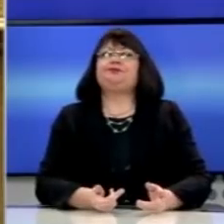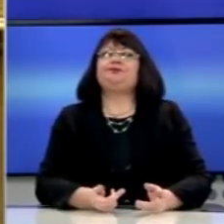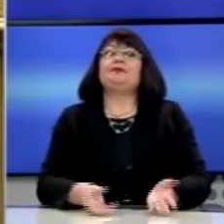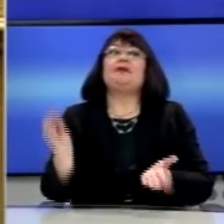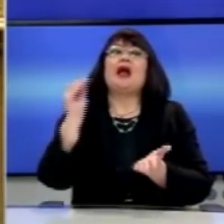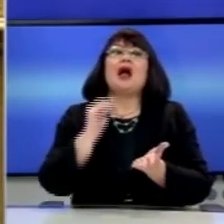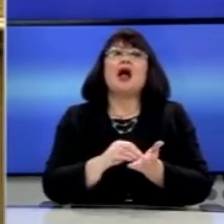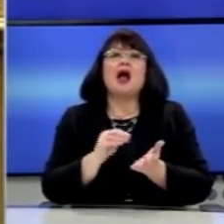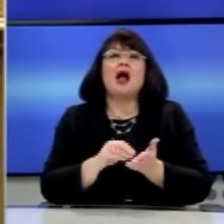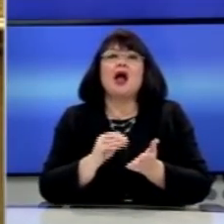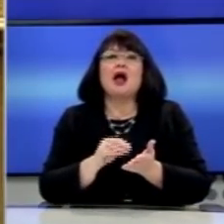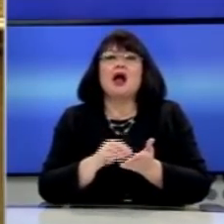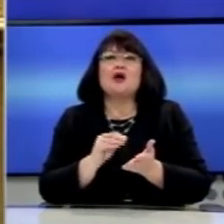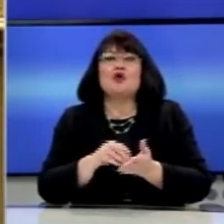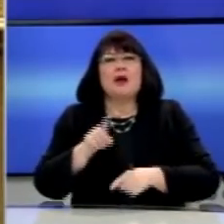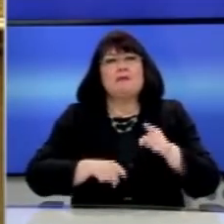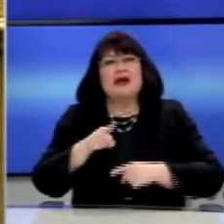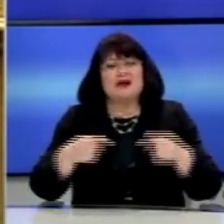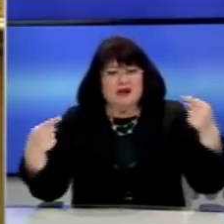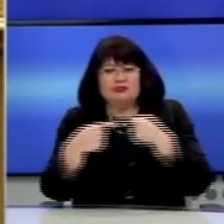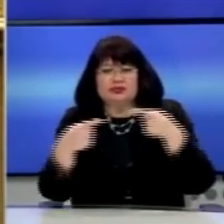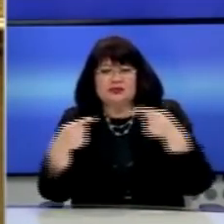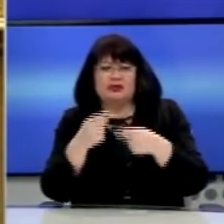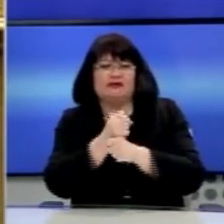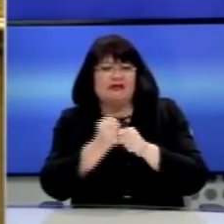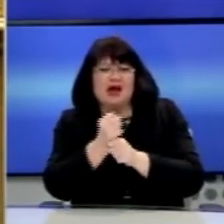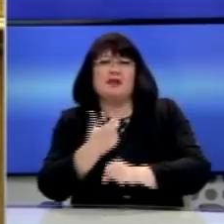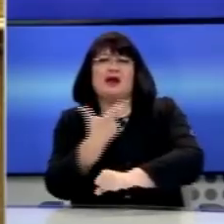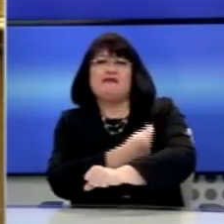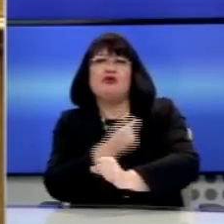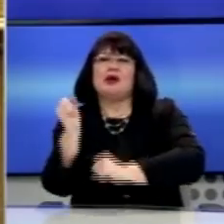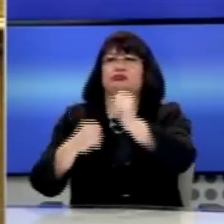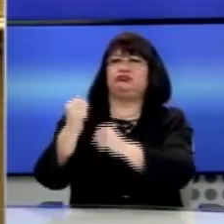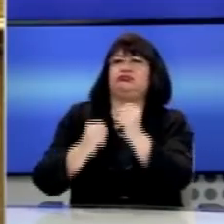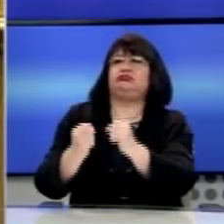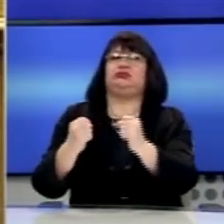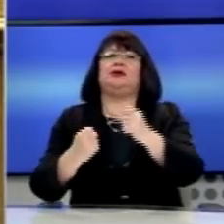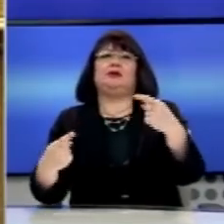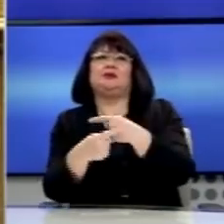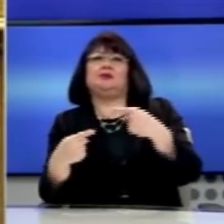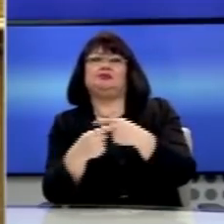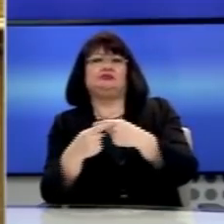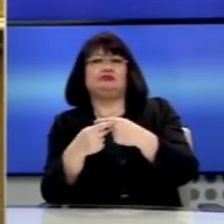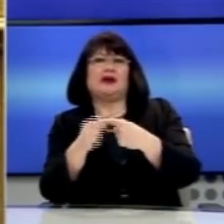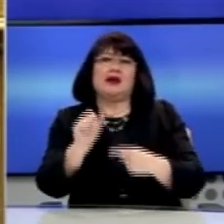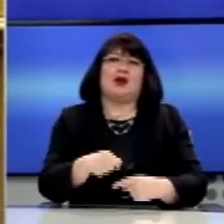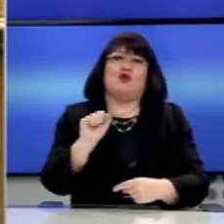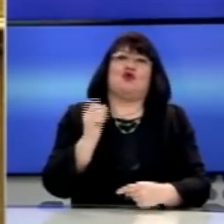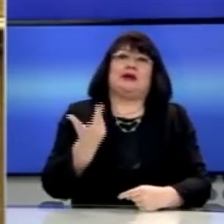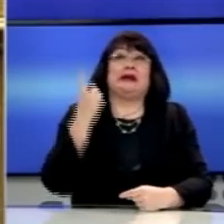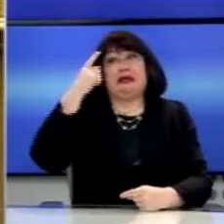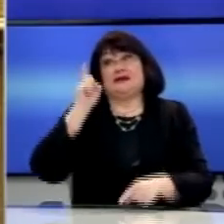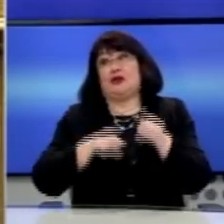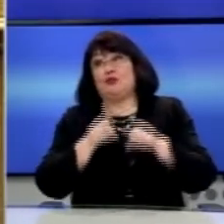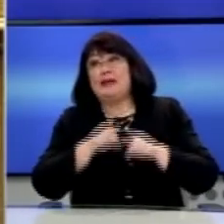και από προσανατολιστικές αντιπαραθέσεις για τα εμβόλια, για τα φάρμακα, που ανεξαρτήτως προθέσεων, ακόμα και